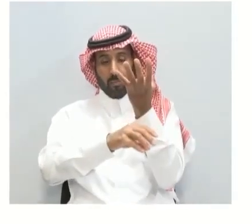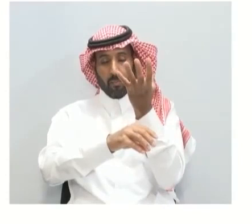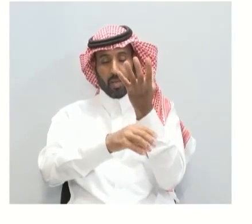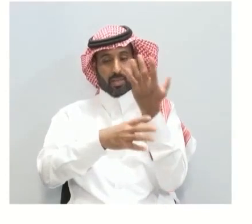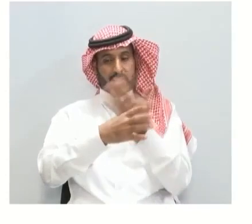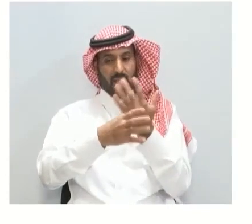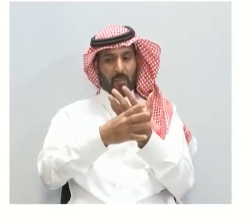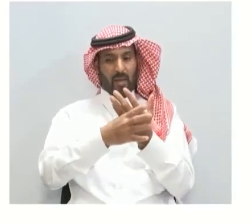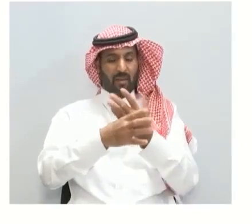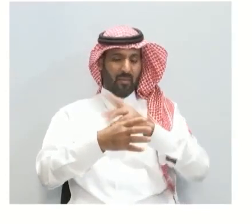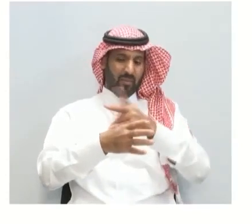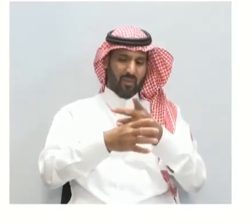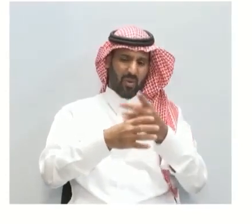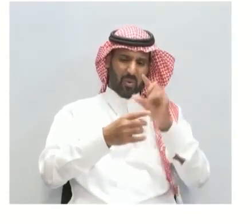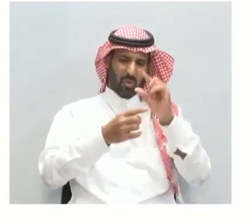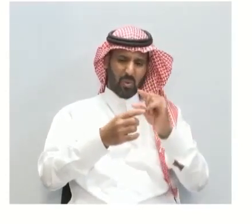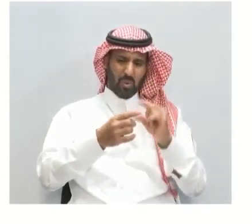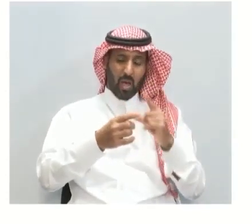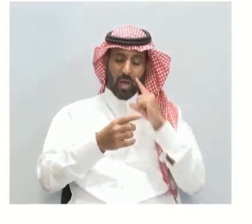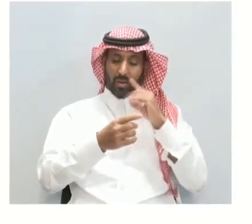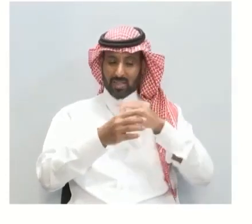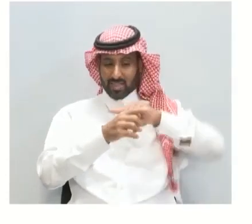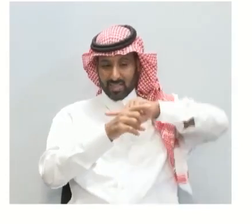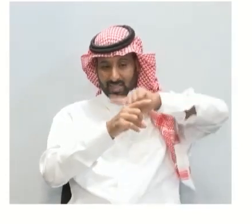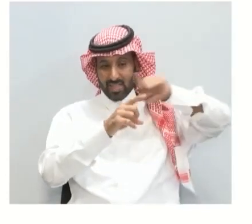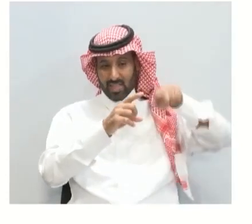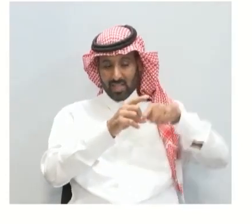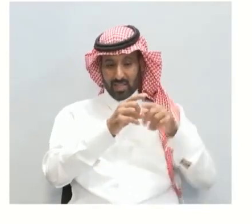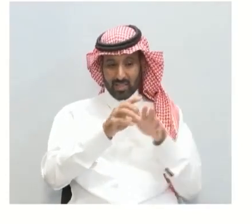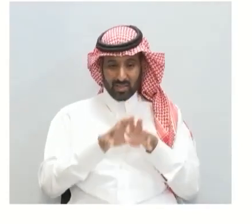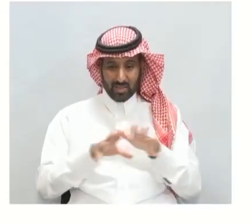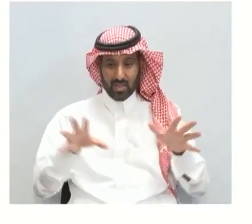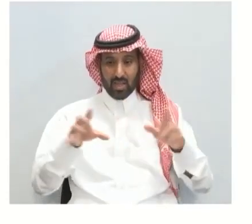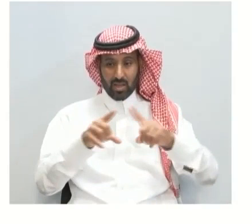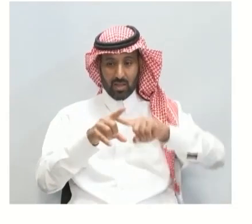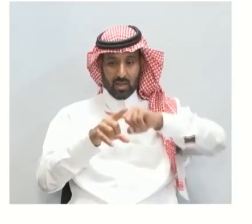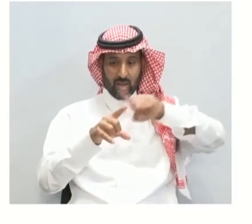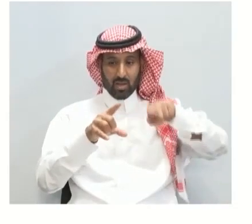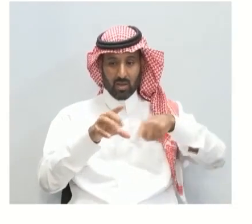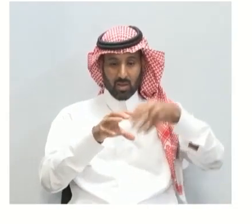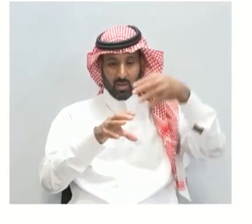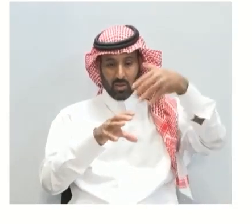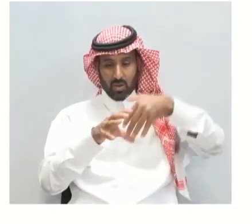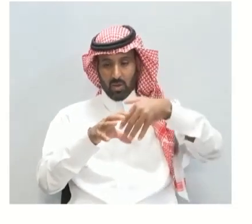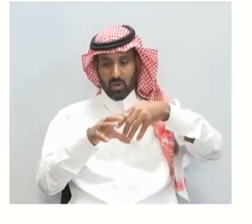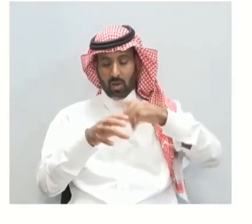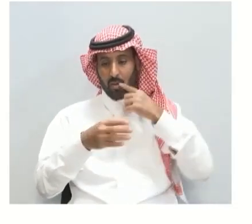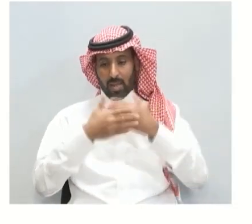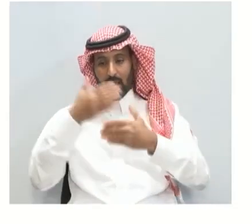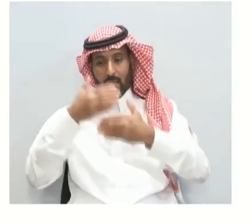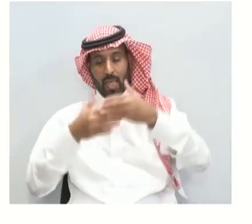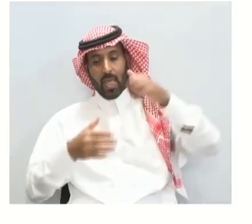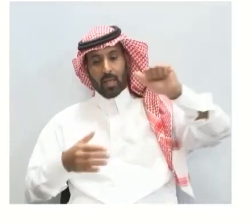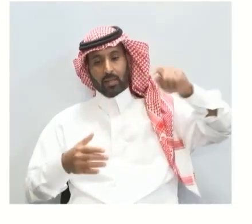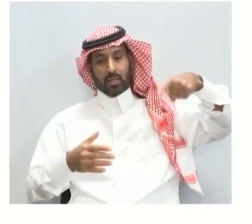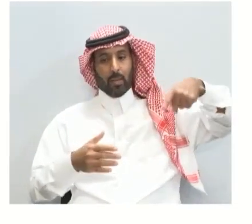بسبب فرق التركيز يونات الهيدروجين على جانبيه الغشاء تنتشر ايونات الهيدروجين الى الحشوه عبر جزيئات انزيم بناء الاي تي بي مثل ما